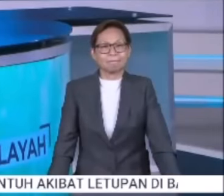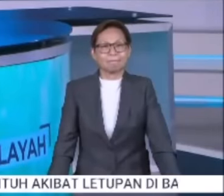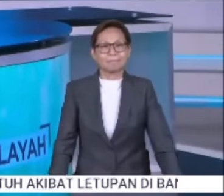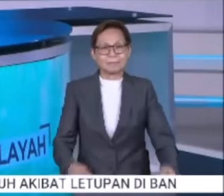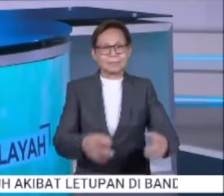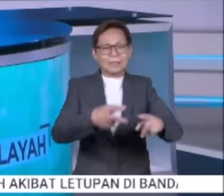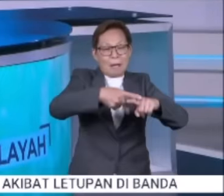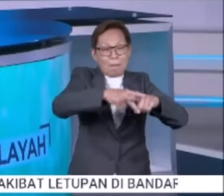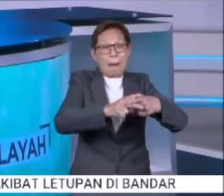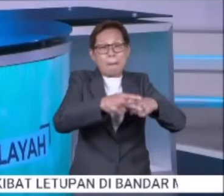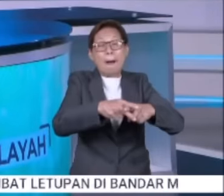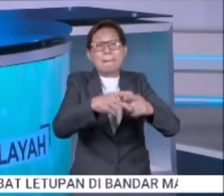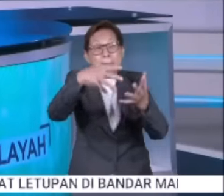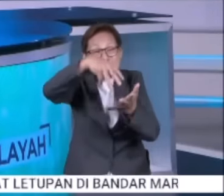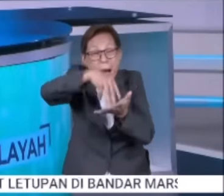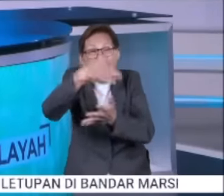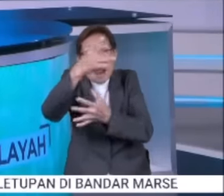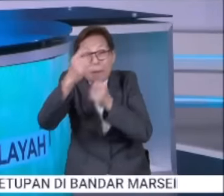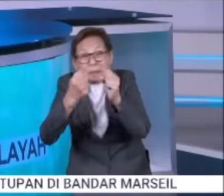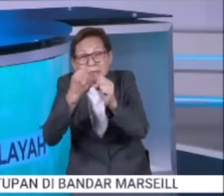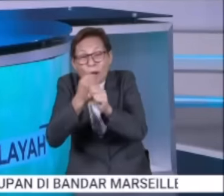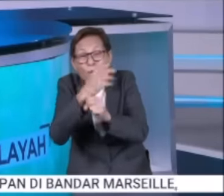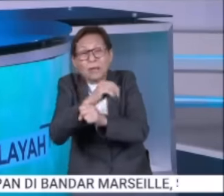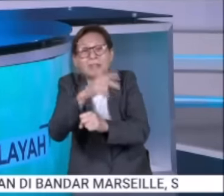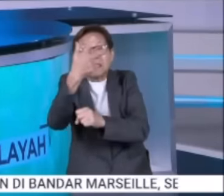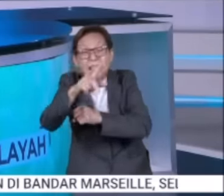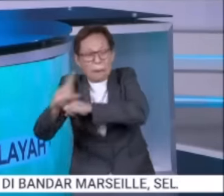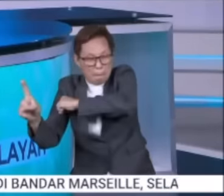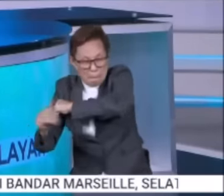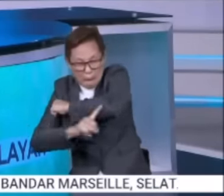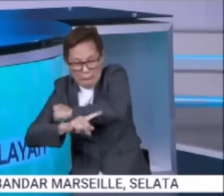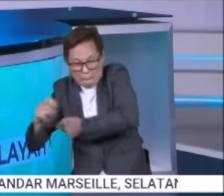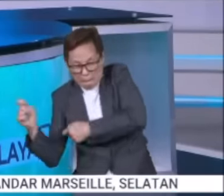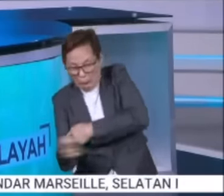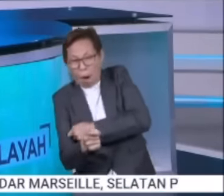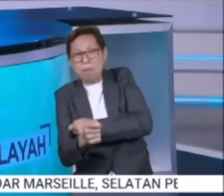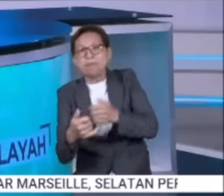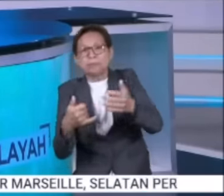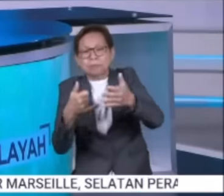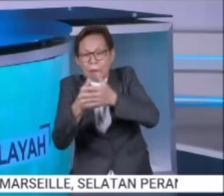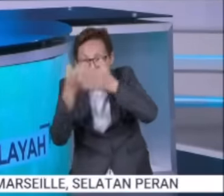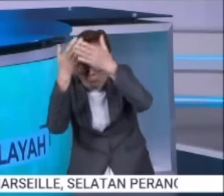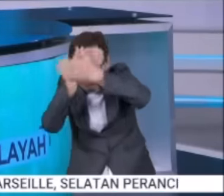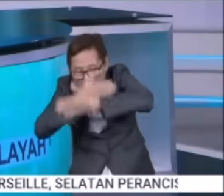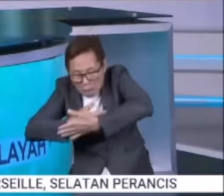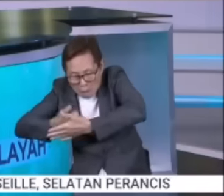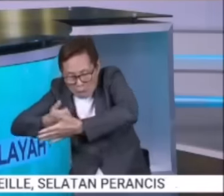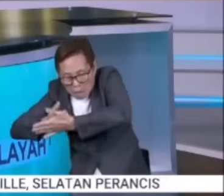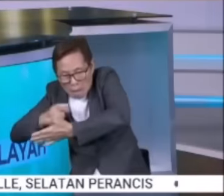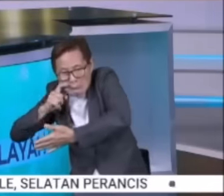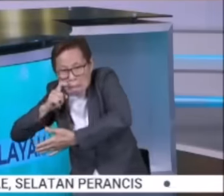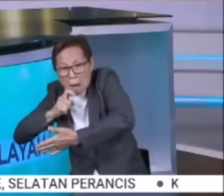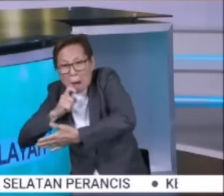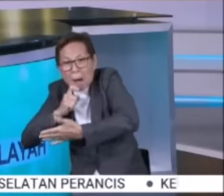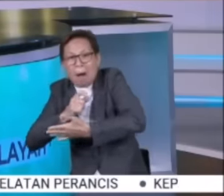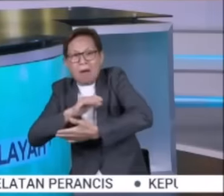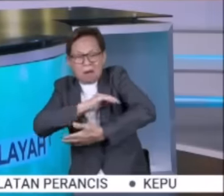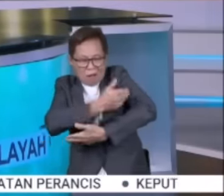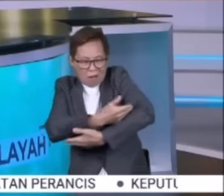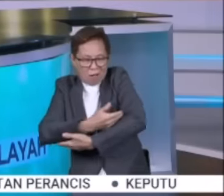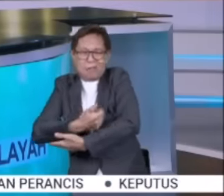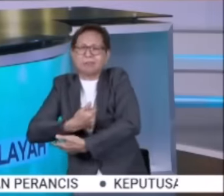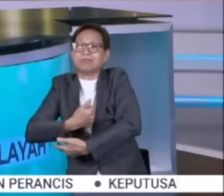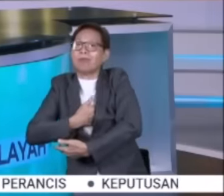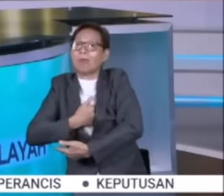Mekanik dipenjara 18 tahun dan 13 sebatan atas tuduhan merogol dan melakukan amang seksual fizikal terhadap anak